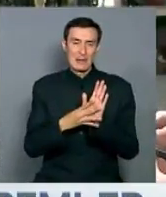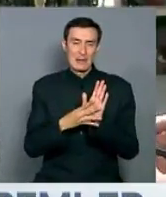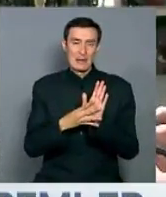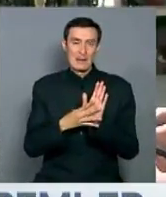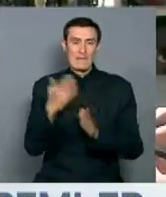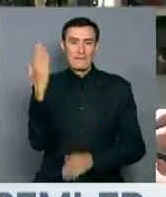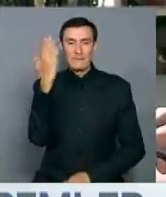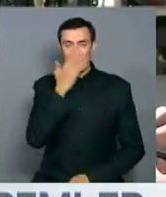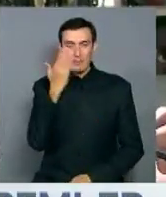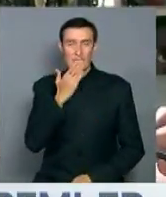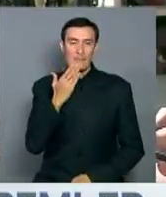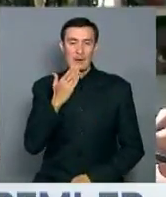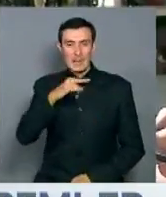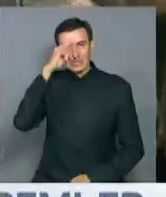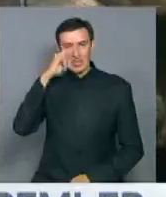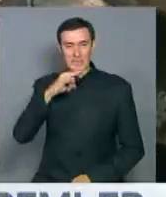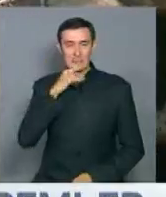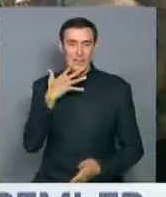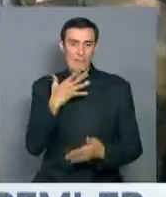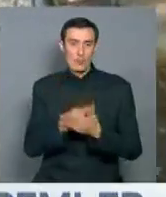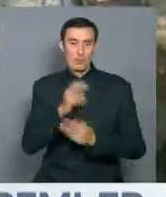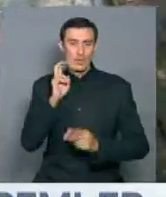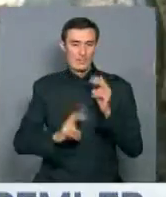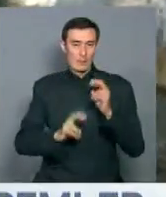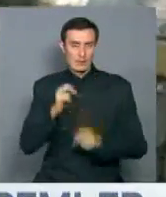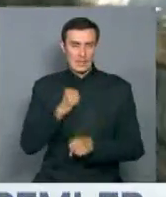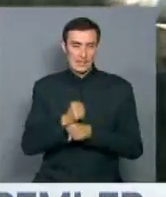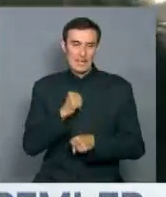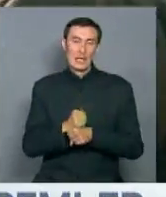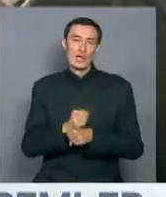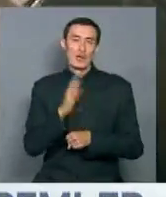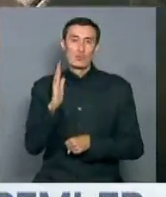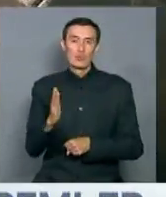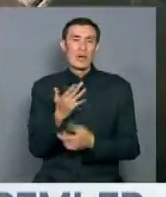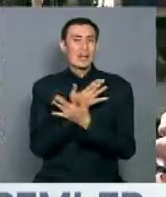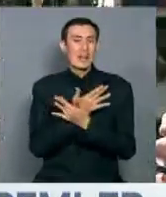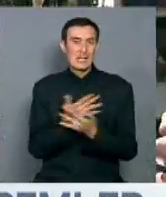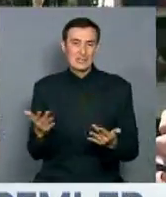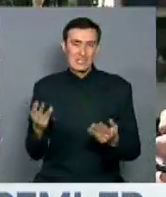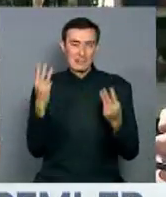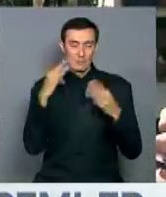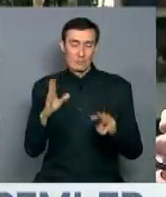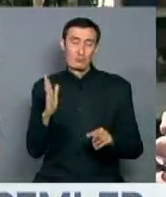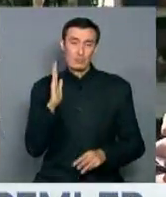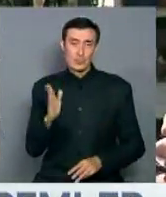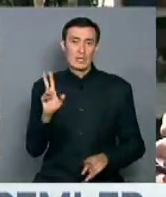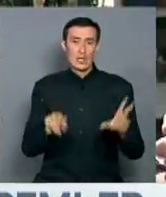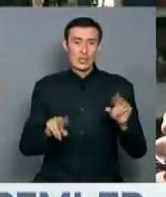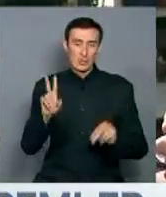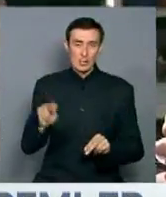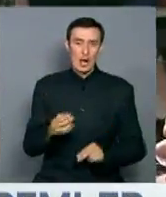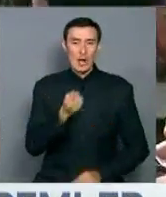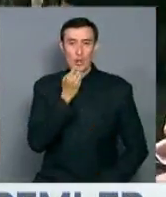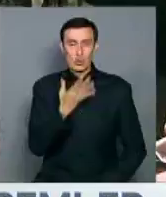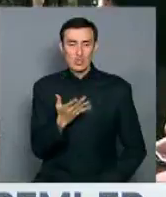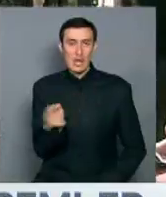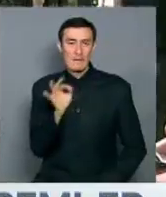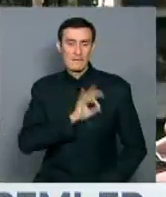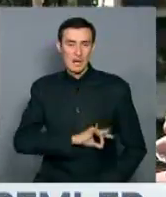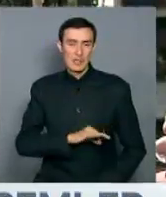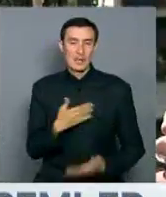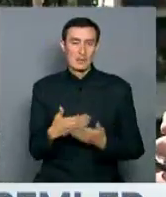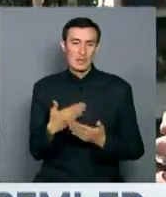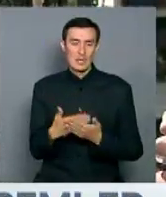39 сериалов отечественного производства. Они будут разножанровые. Надеюсь, что будет хороший положительный эффект, где-то